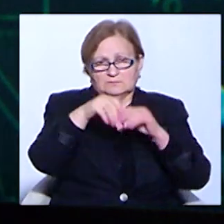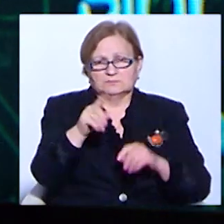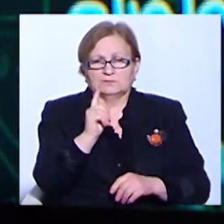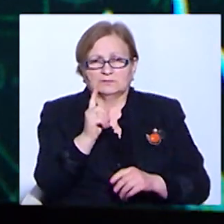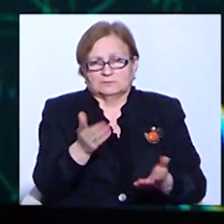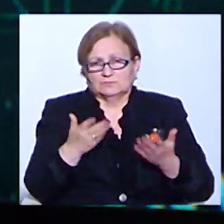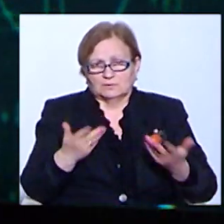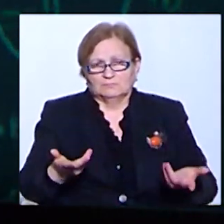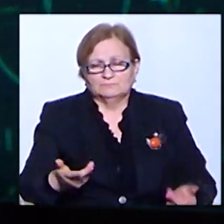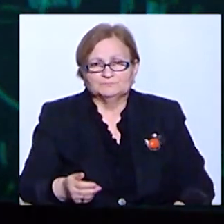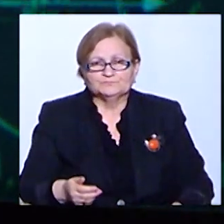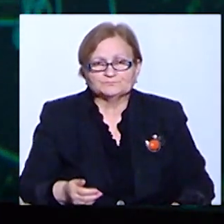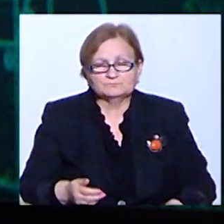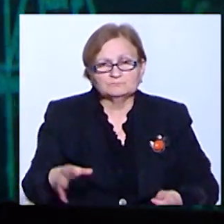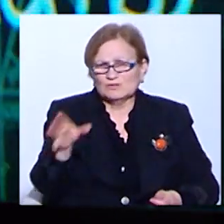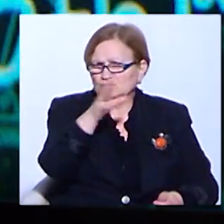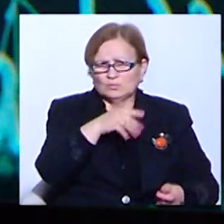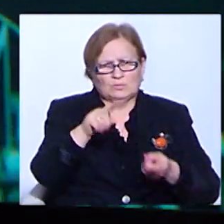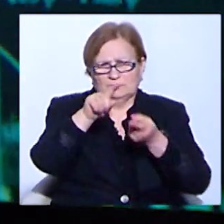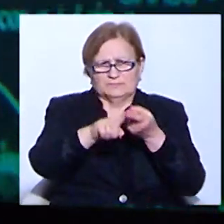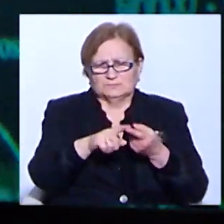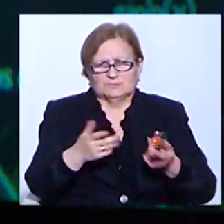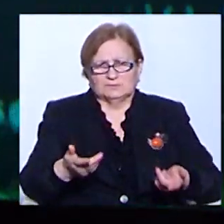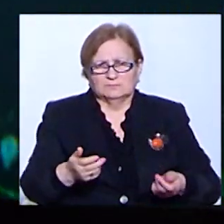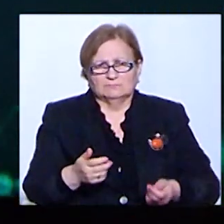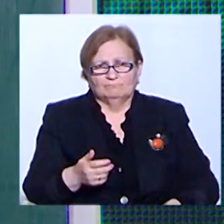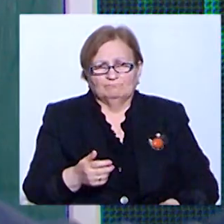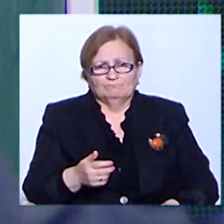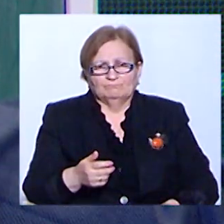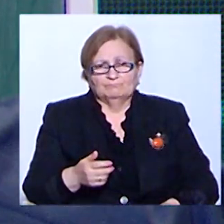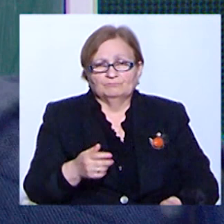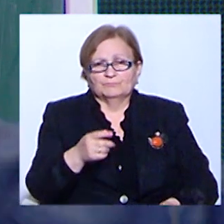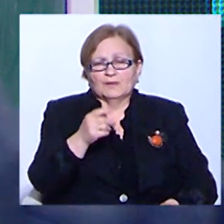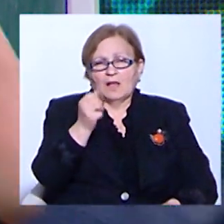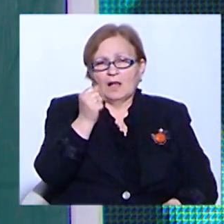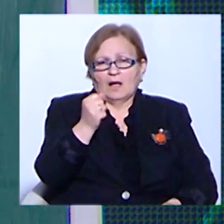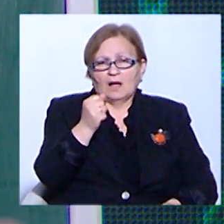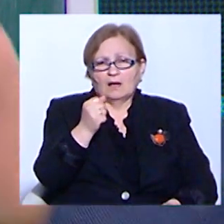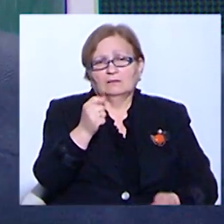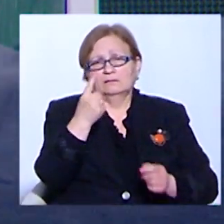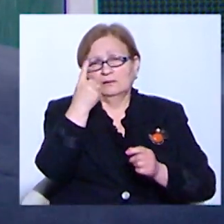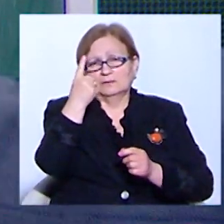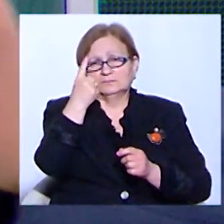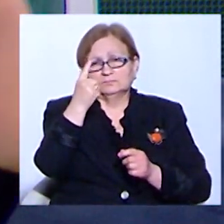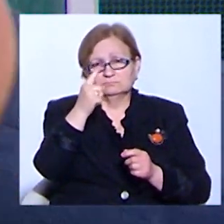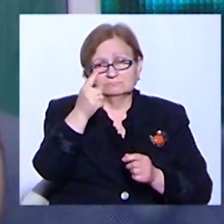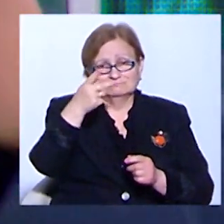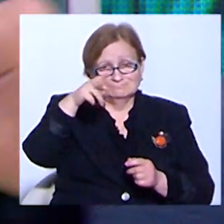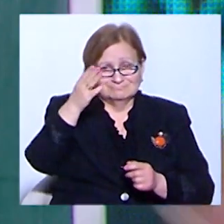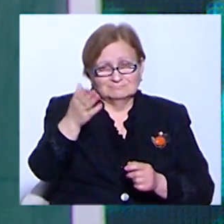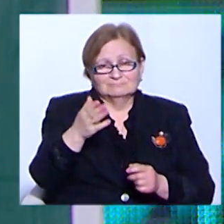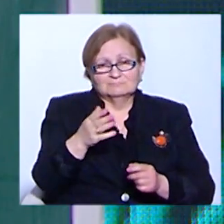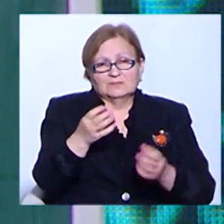ნებისმიერ ნივთს და ნებისმიერ საგანს შეეხება ეს ფორმულა. ეს შესაბამისად გამოდის ა ხარისხად 1 და ა ხარისხად 1 არის სხვა რაფერი